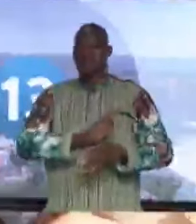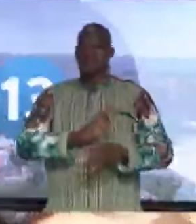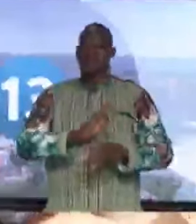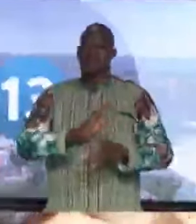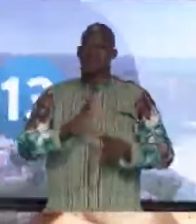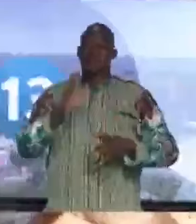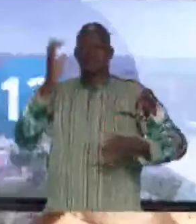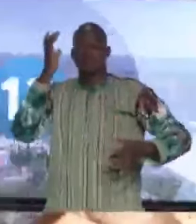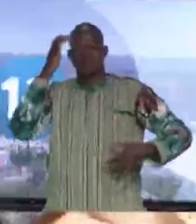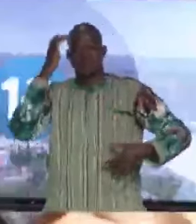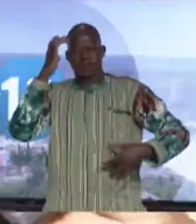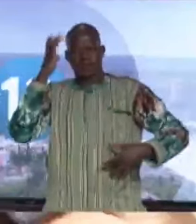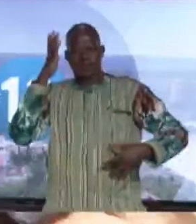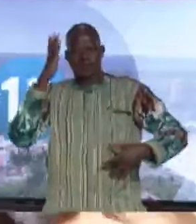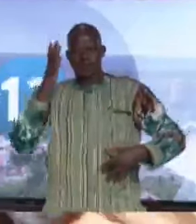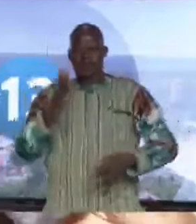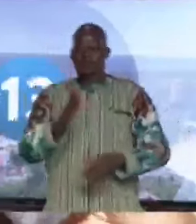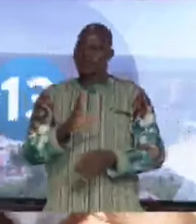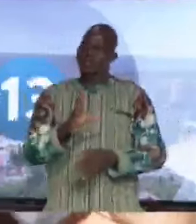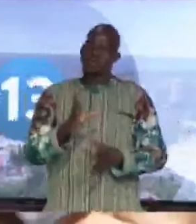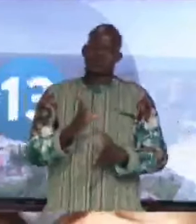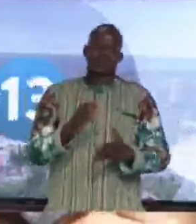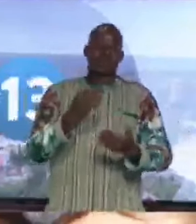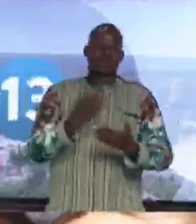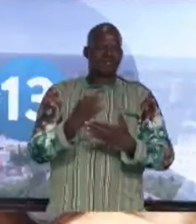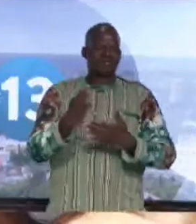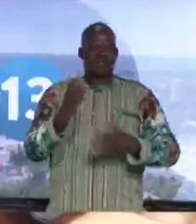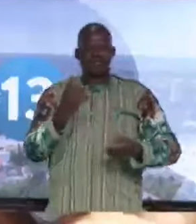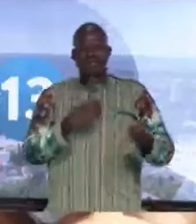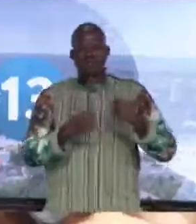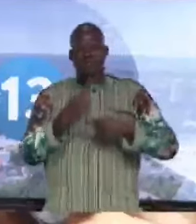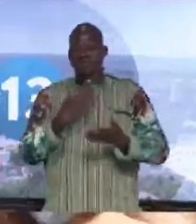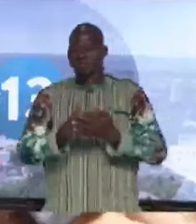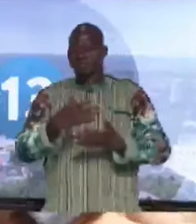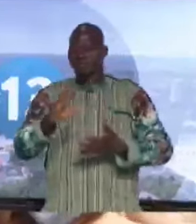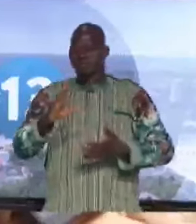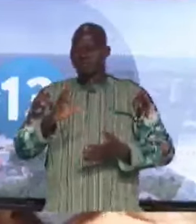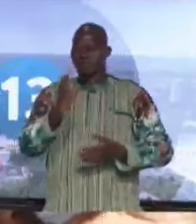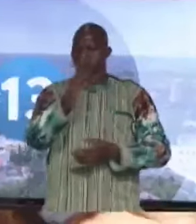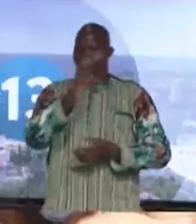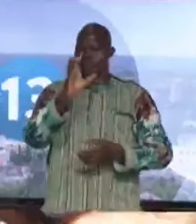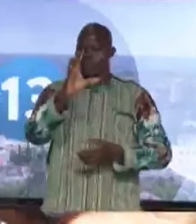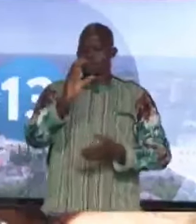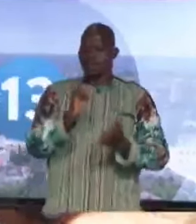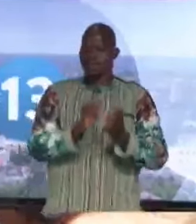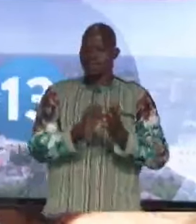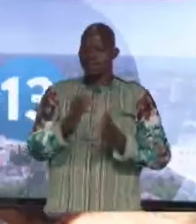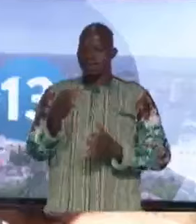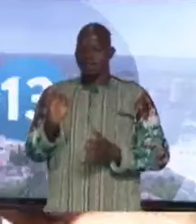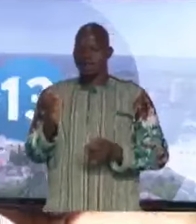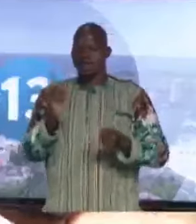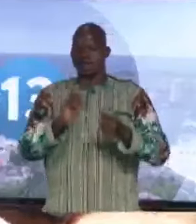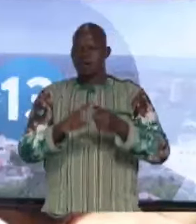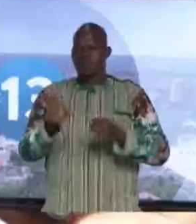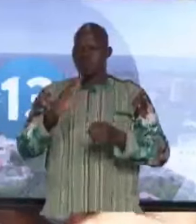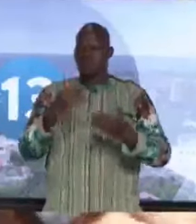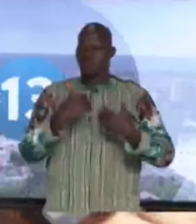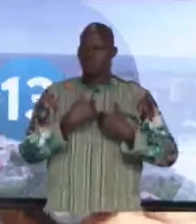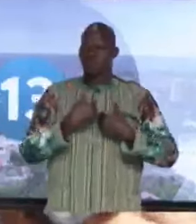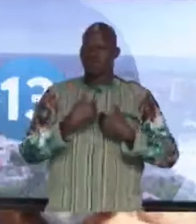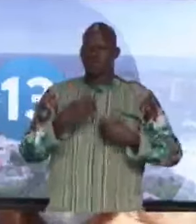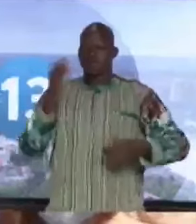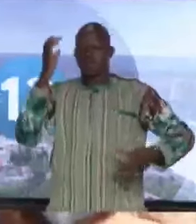La fistule nous revient encore chère. Elle nous est facturée à 250 000. Et quand vous avez une fistule,